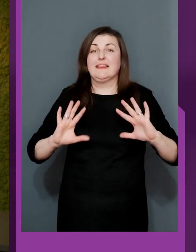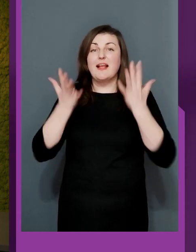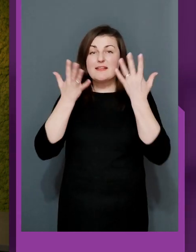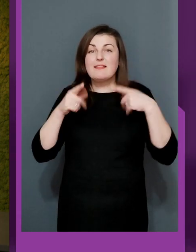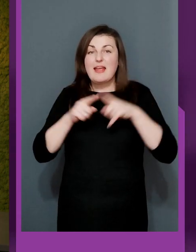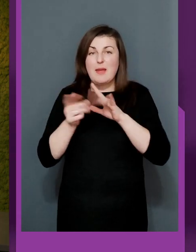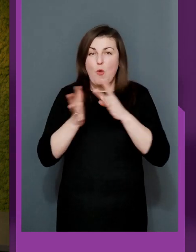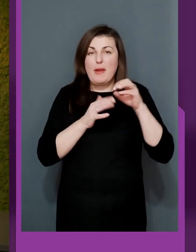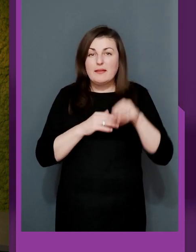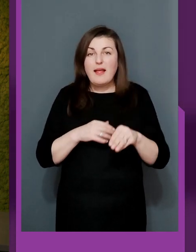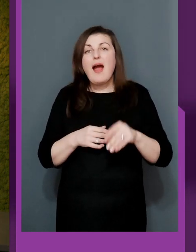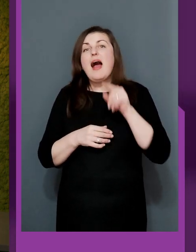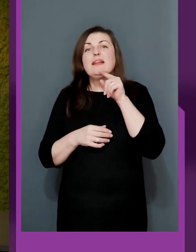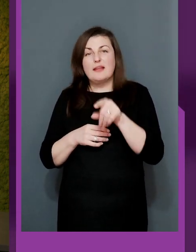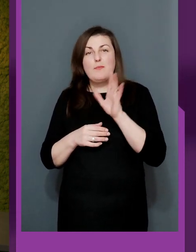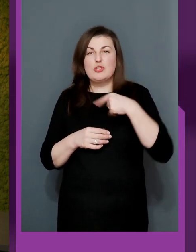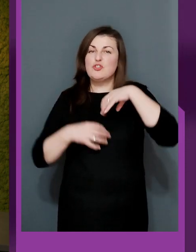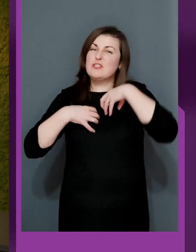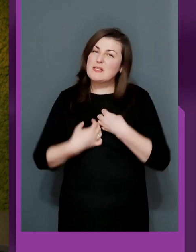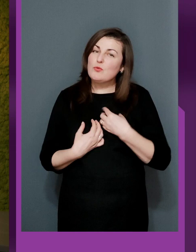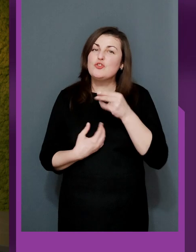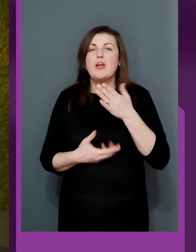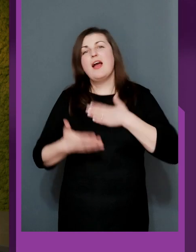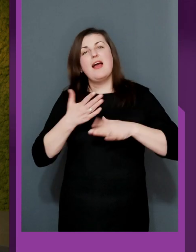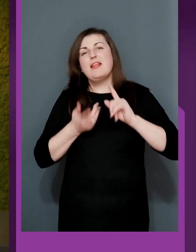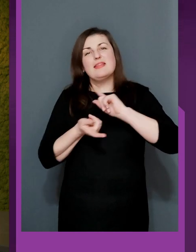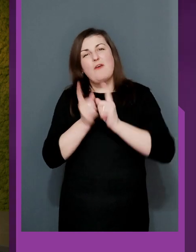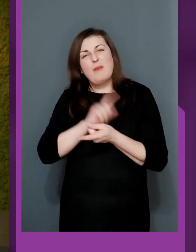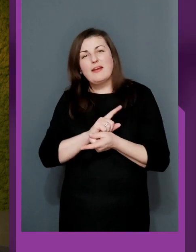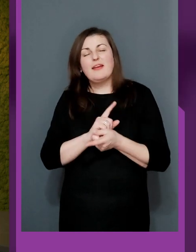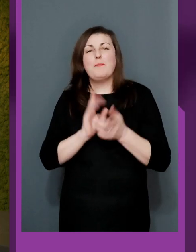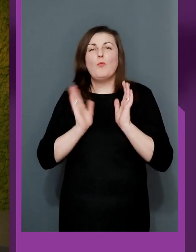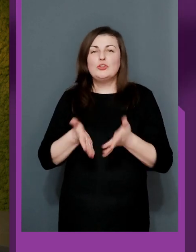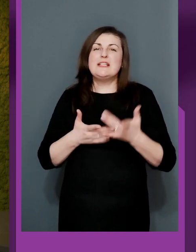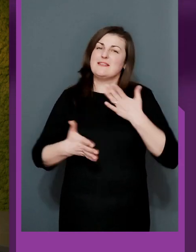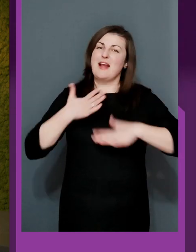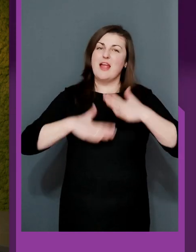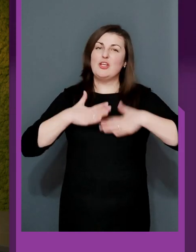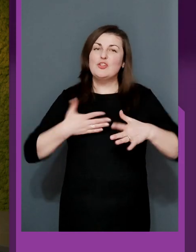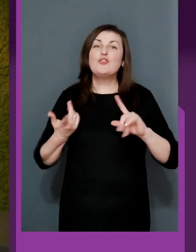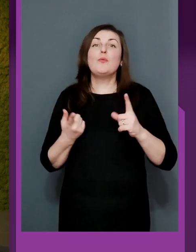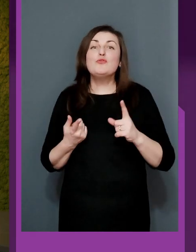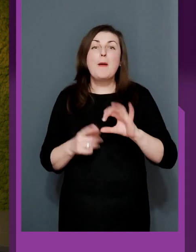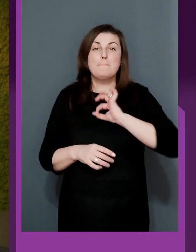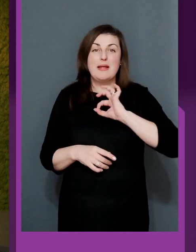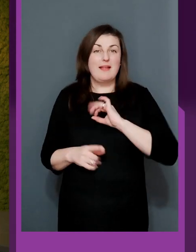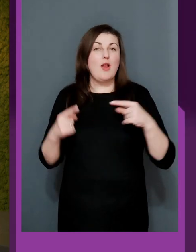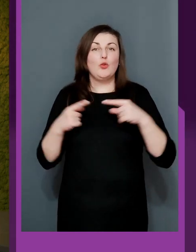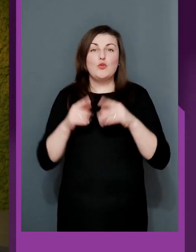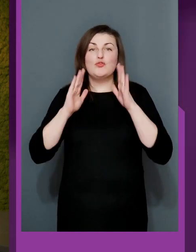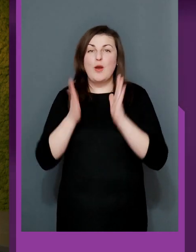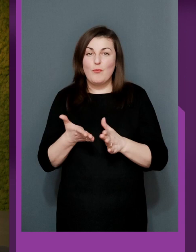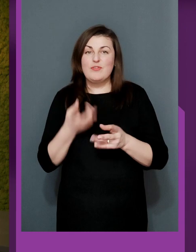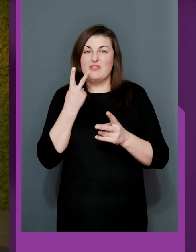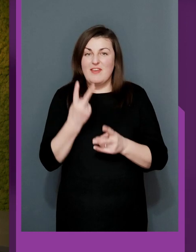момент ти засму ти будеш засмучений чи радше навпаки от саме зрадієш тому що медаль точно